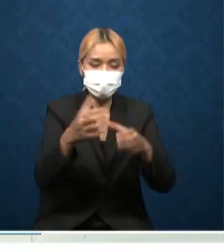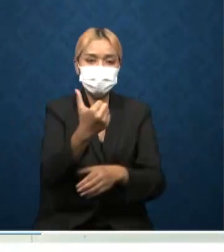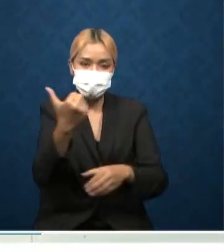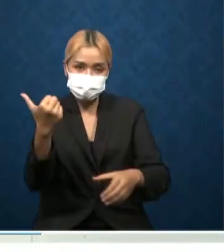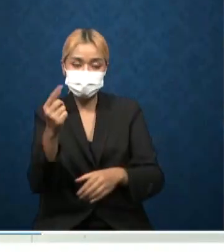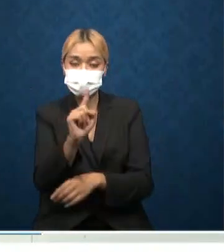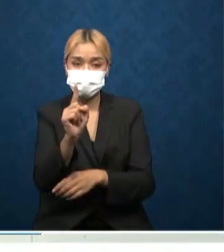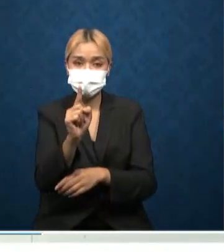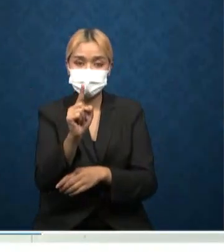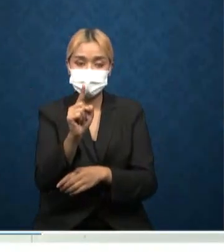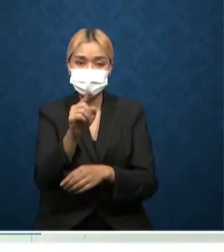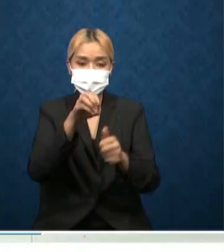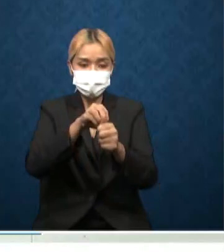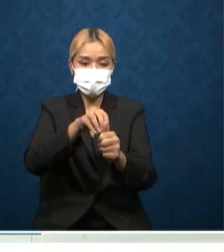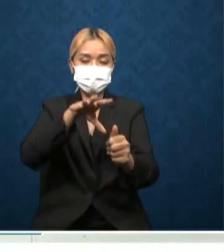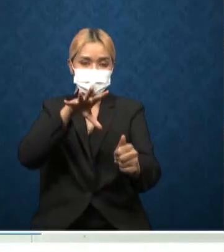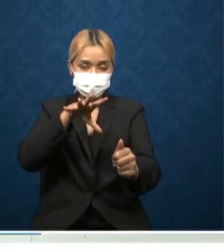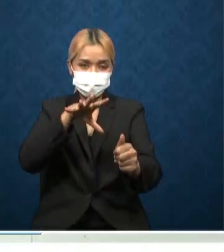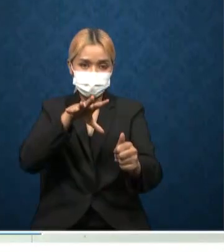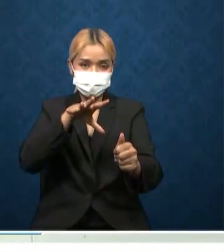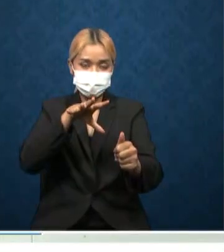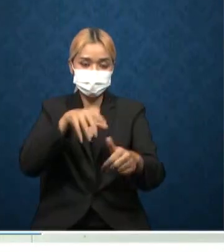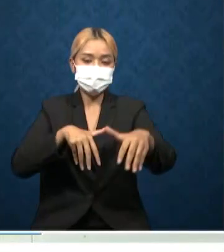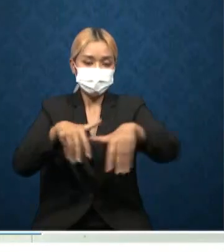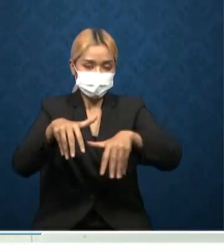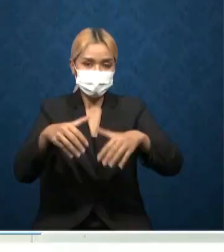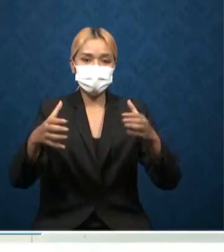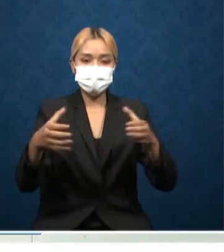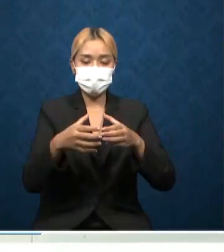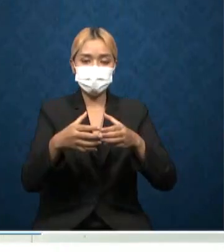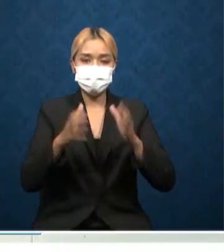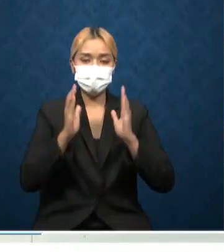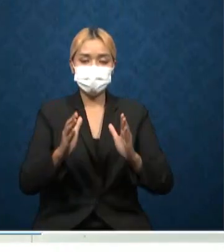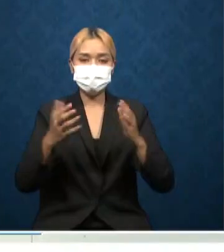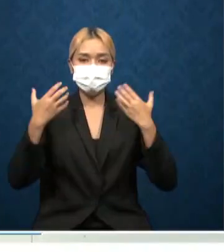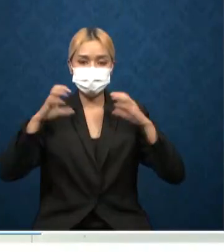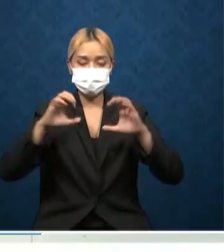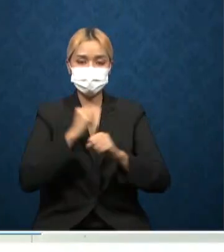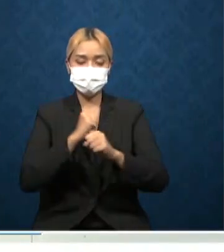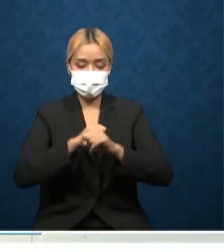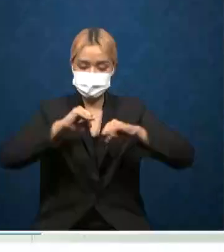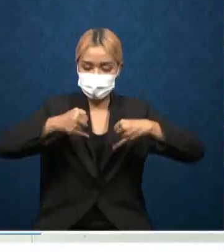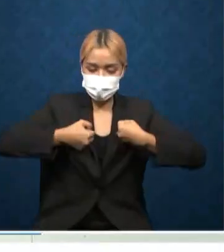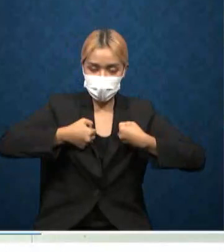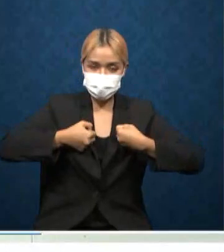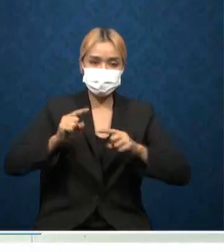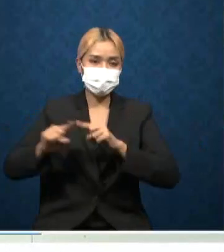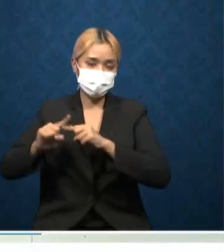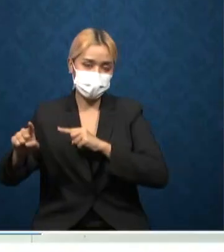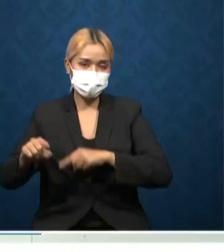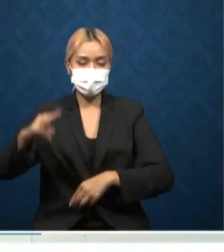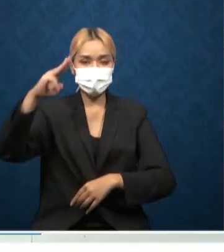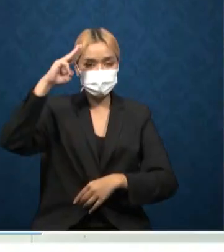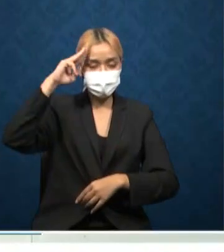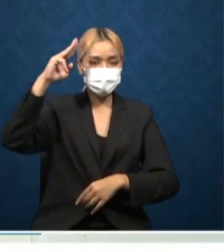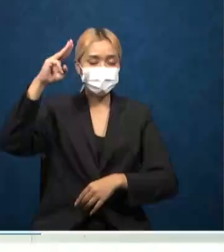ผู้นำชุมชนผู้นำท้องถิ่นข้าราชการกลุ่มวิสาหกิจชุมชนผู้บังคับบัญชาลูกเสือ